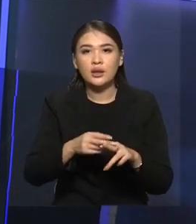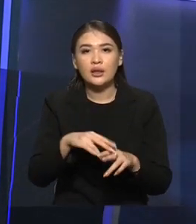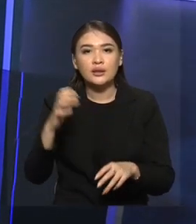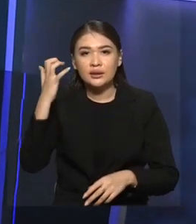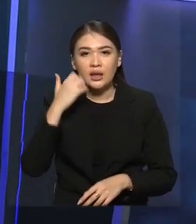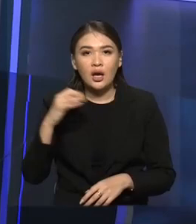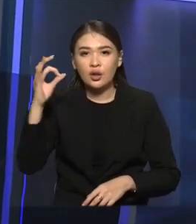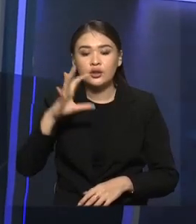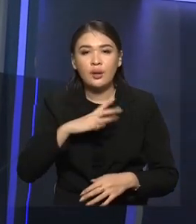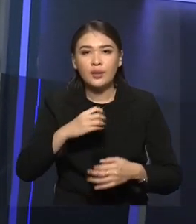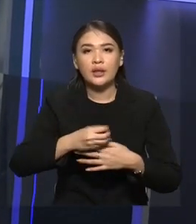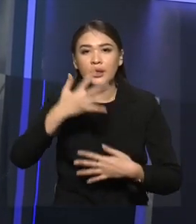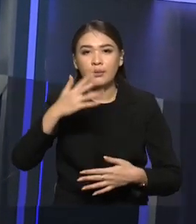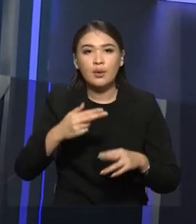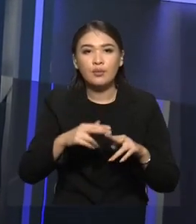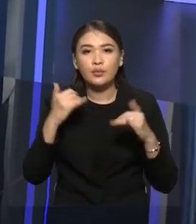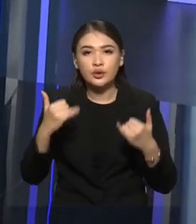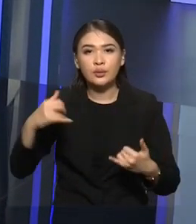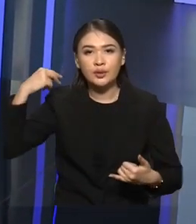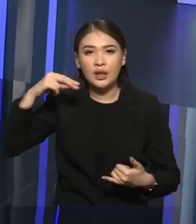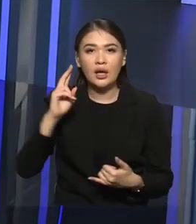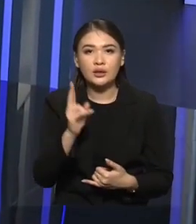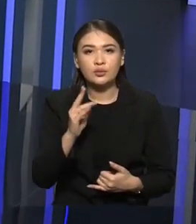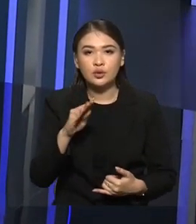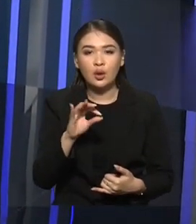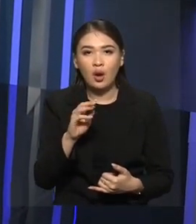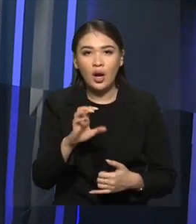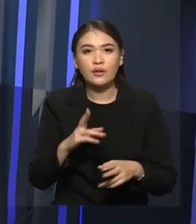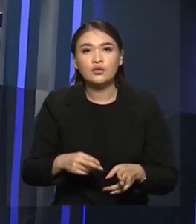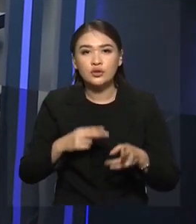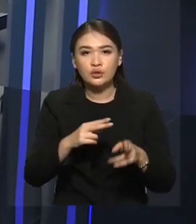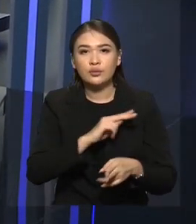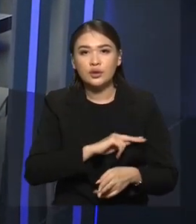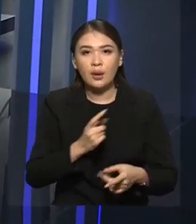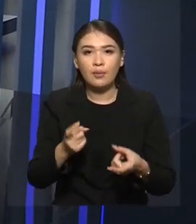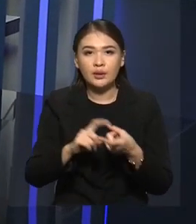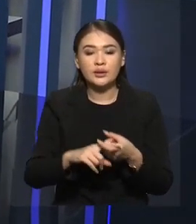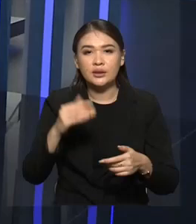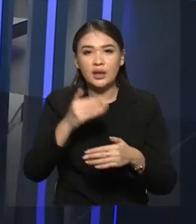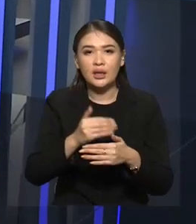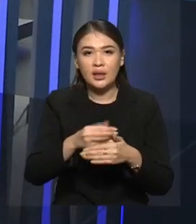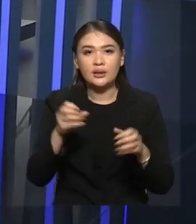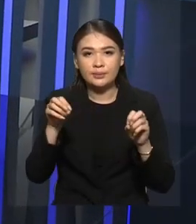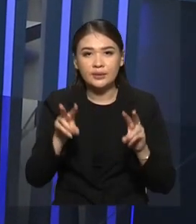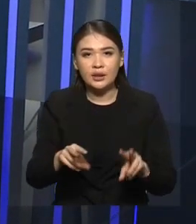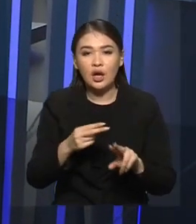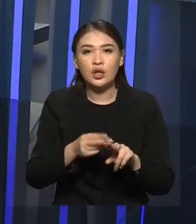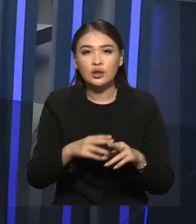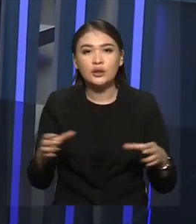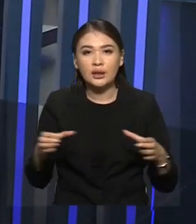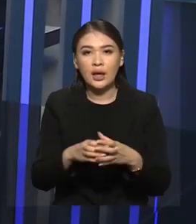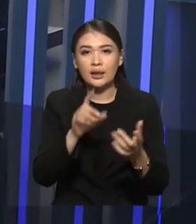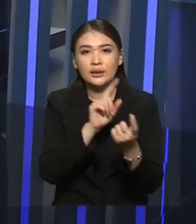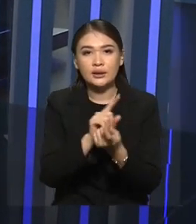жеткен көне ғимаратта отыр. Бүгін президент Қасым-Жомарт Тоқаев жұмыс сапары барысында театрға арнайы барып, шығармашылық ұжыммен